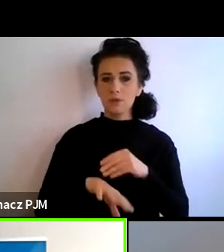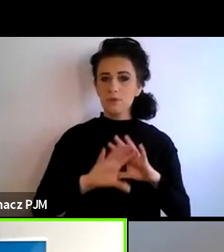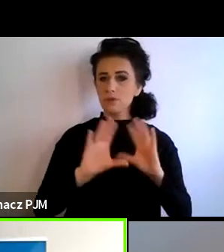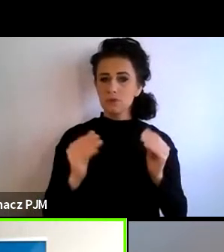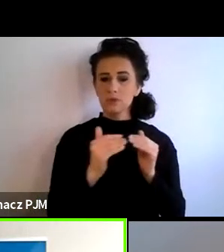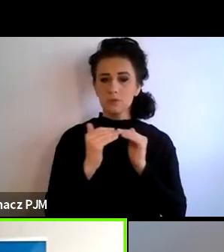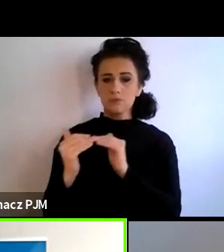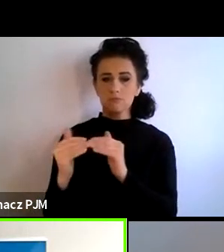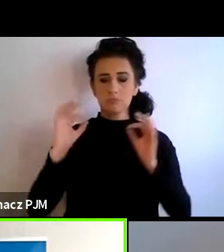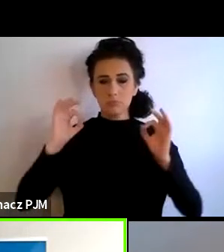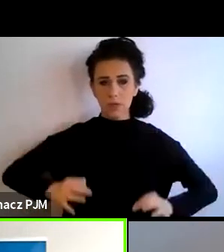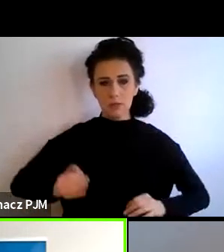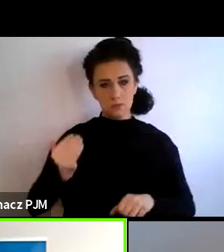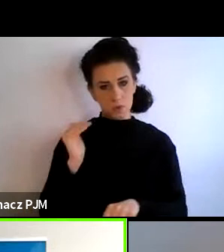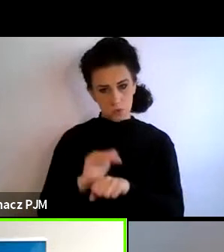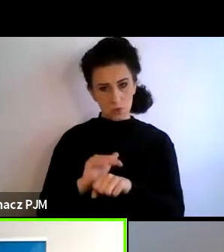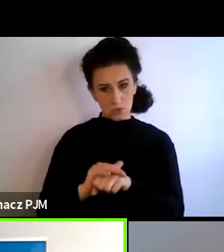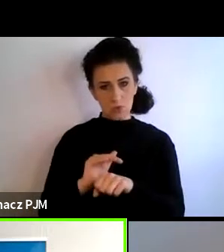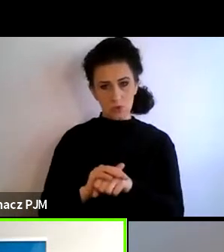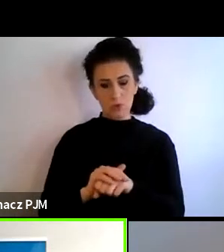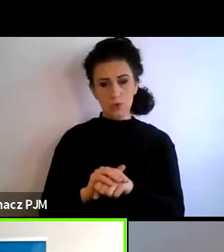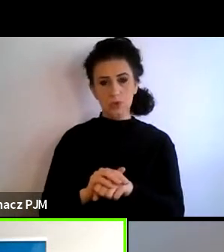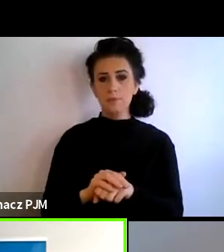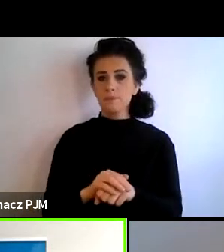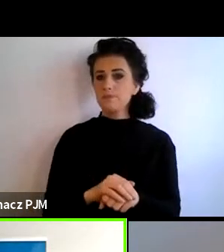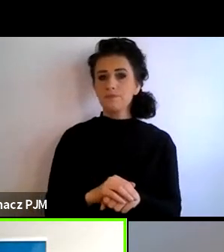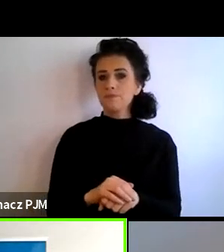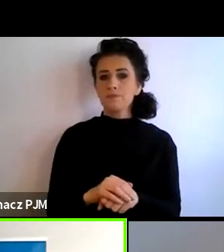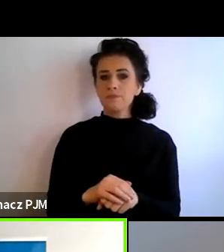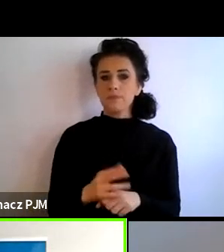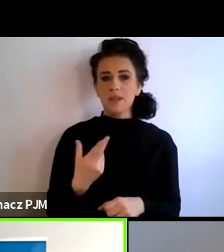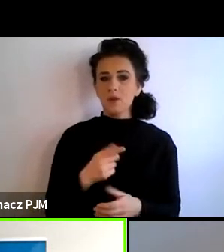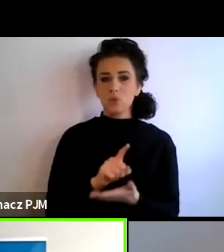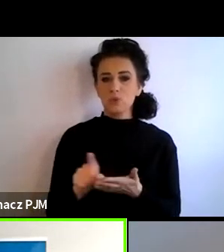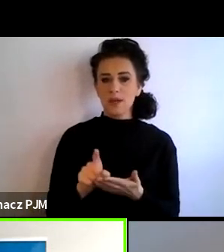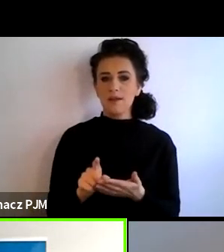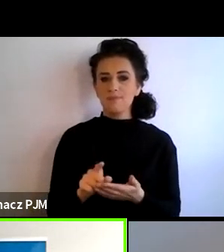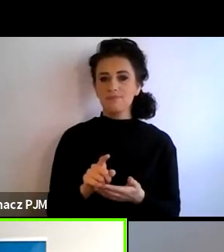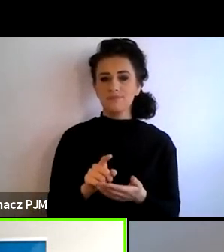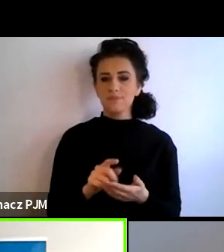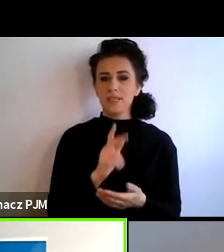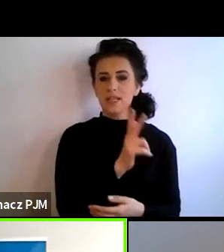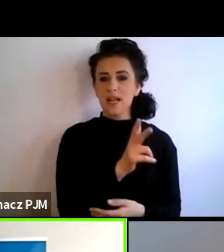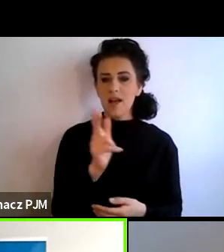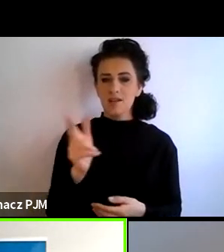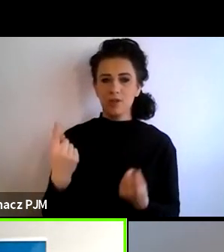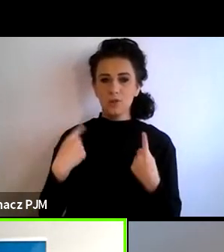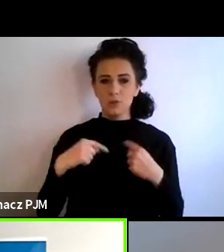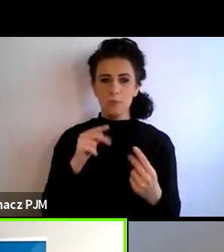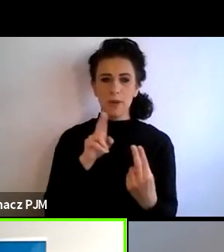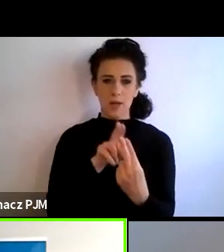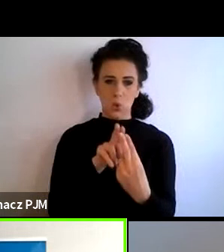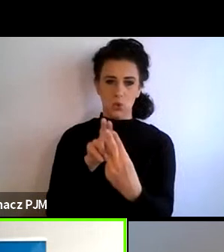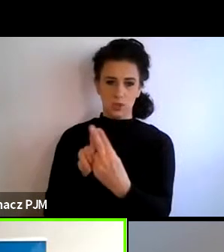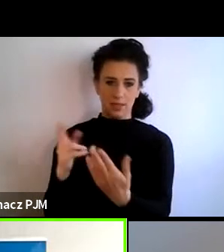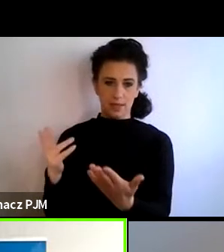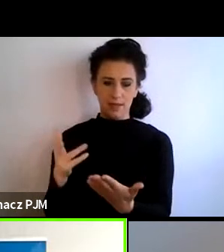jesteście w stanie się zgodzić ze mną w tym, że nie z każdym po prostu, niezależnie od czynników zewnętrznych, nie z każdym jesteśmy w